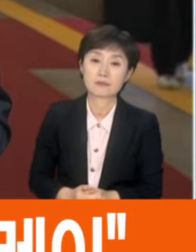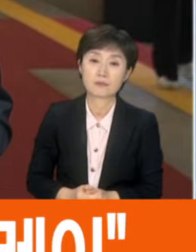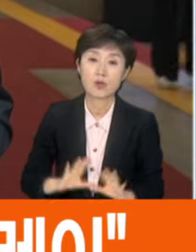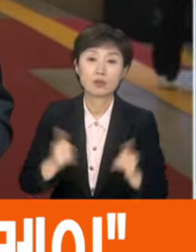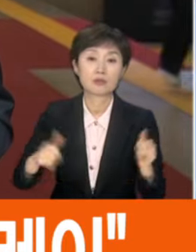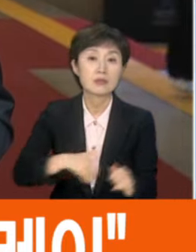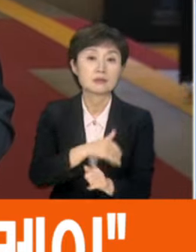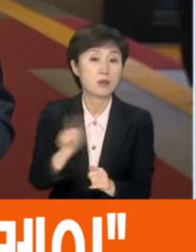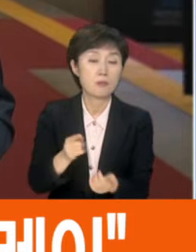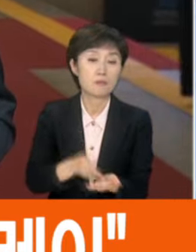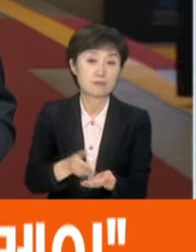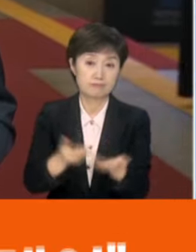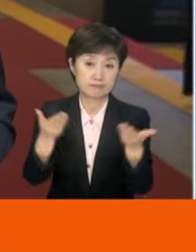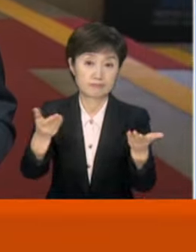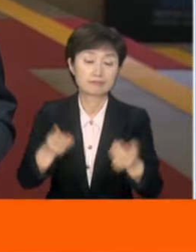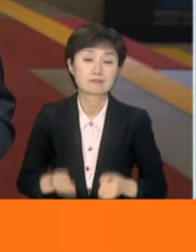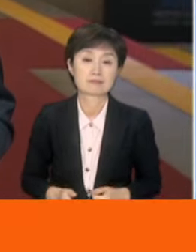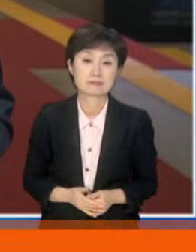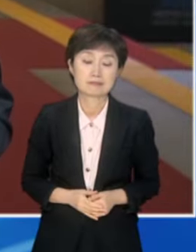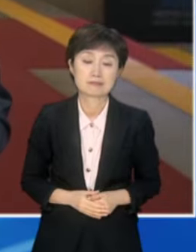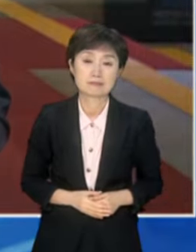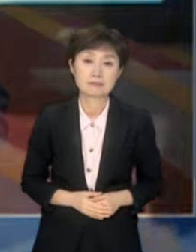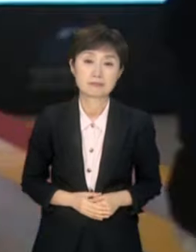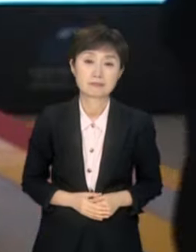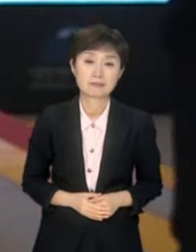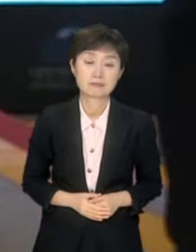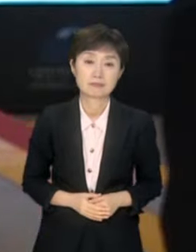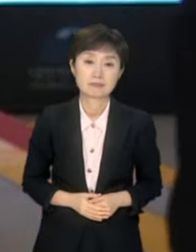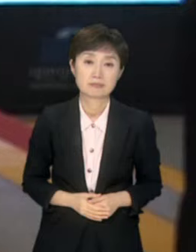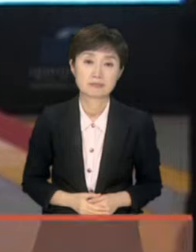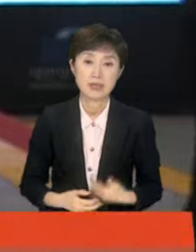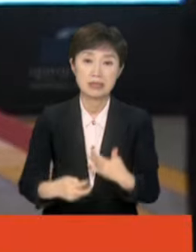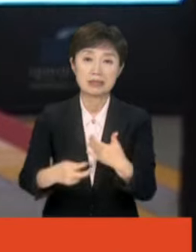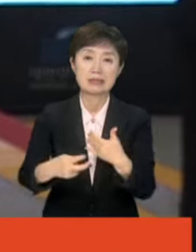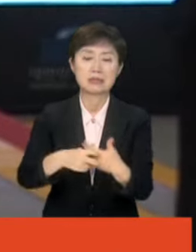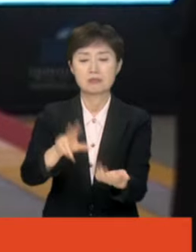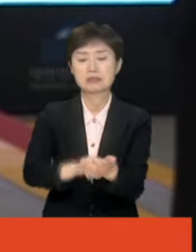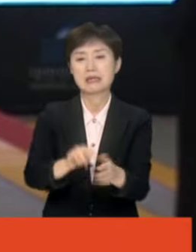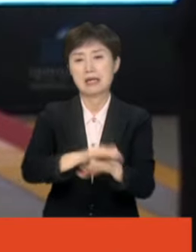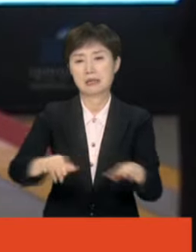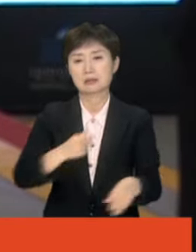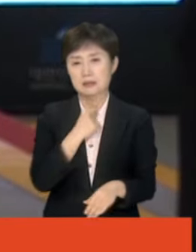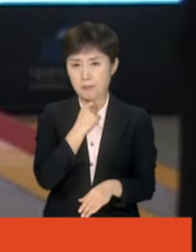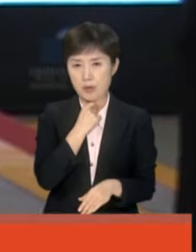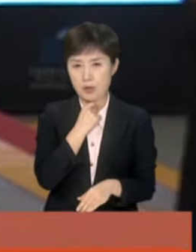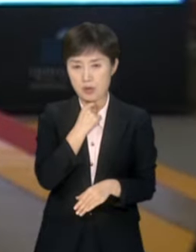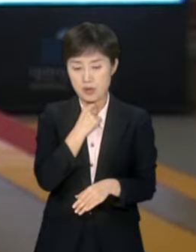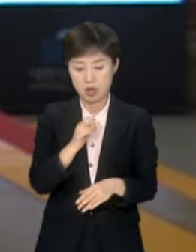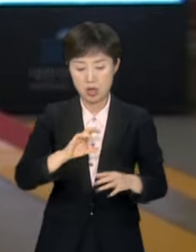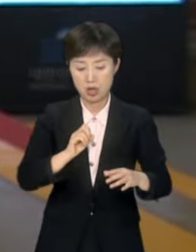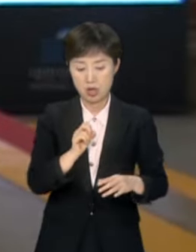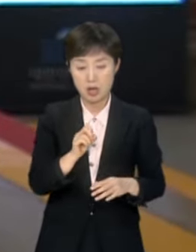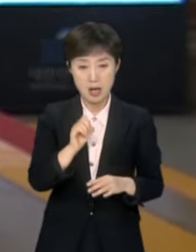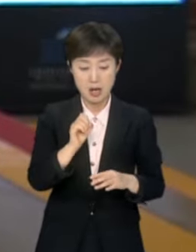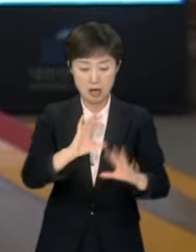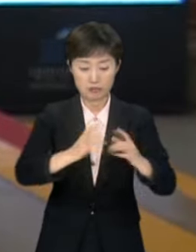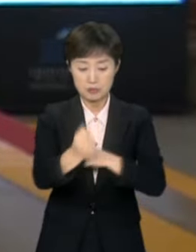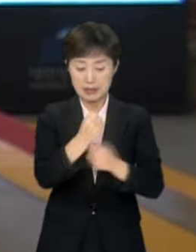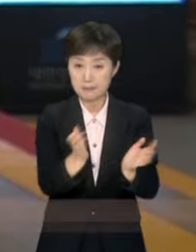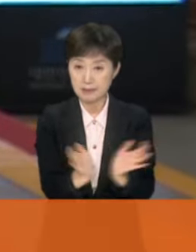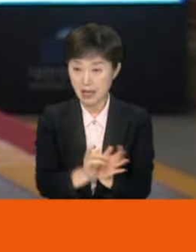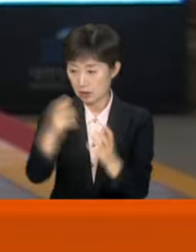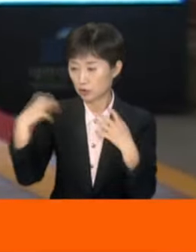가보겠습니다 박현우 기자네 의료 사태 논의를 위해 국회에서 열린 당정 협의회에서 한동훈 대표는